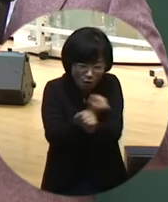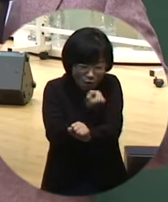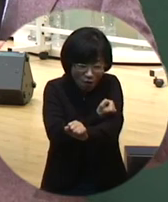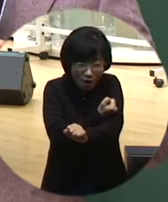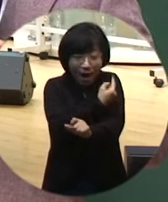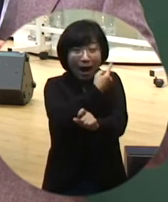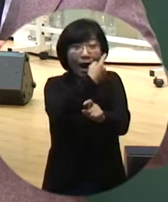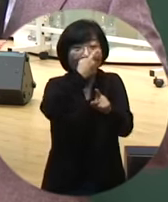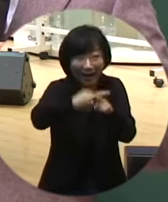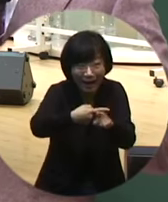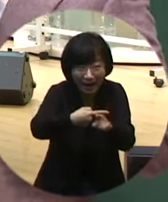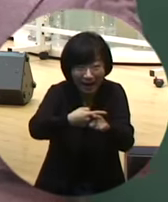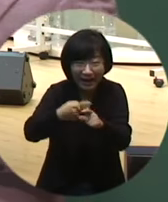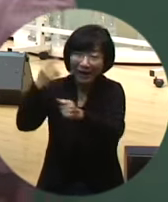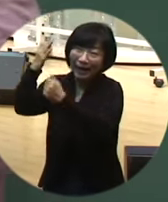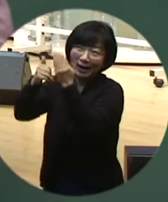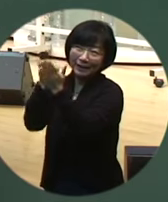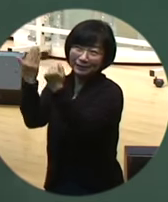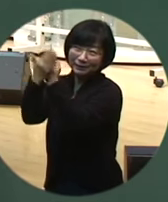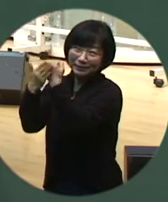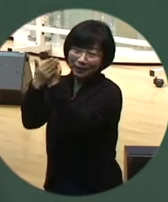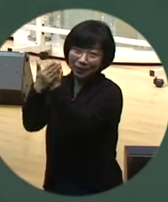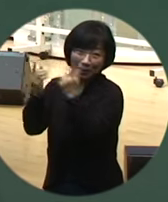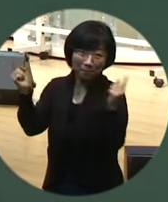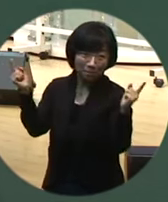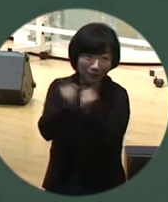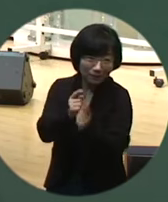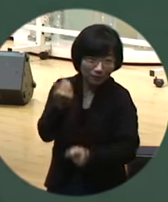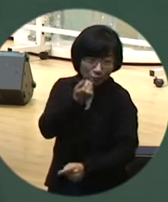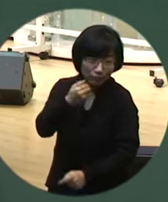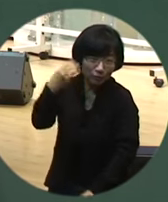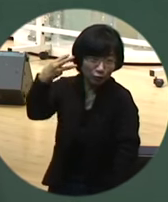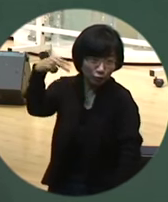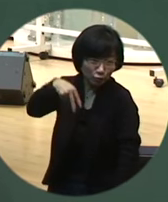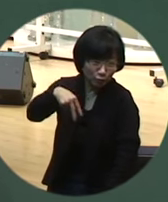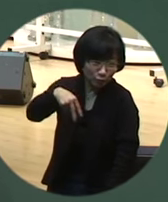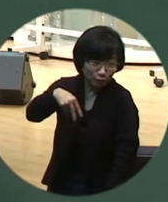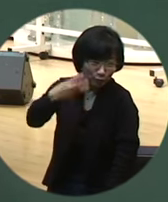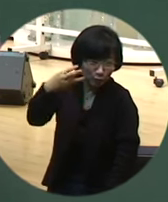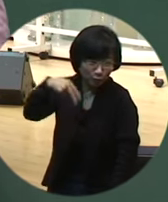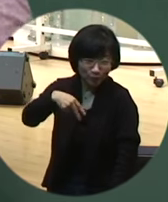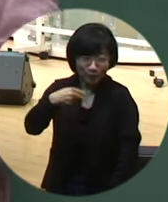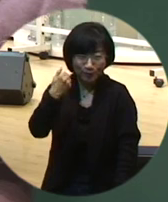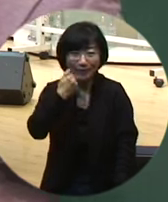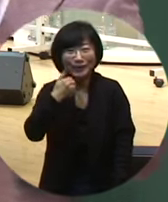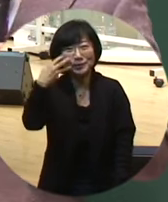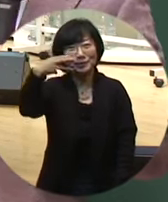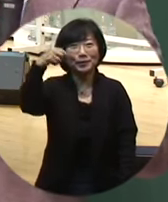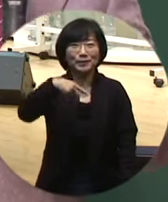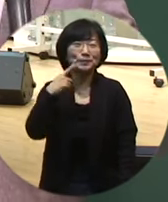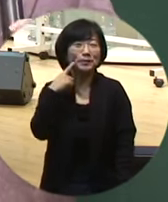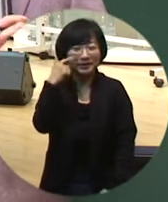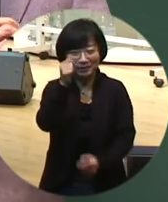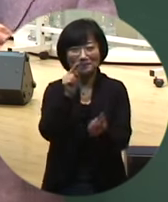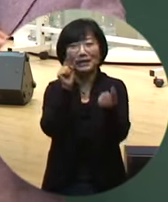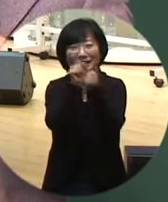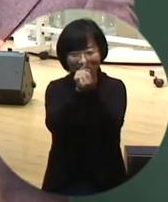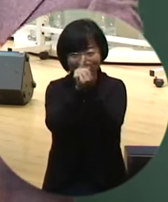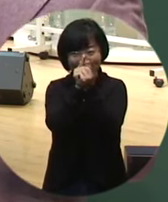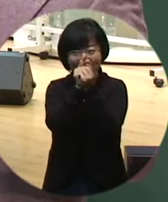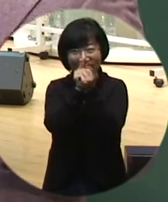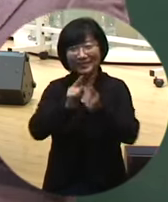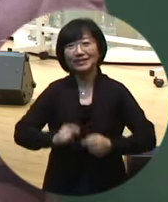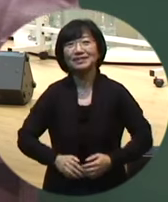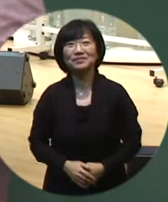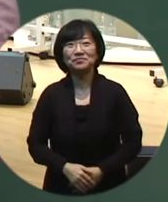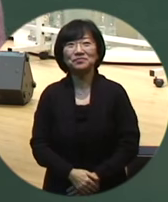하나님의 은혜죠. Really, it was by God's grace at that time. 이분을 만났어요. I met with this person. 예, 하나님의 은혜 이분을 만났어요. By